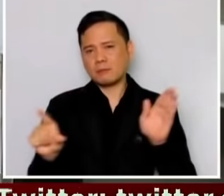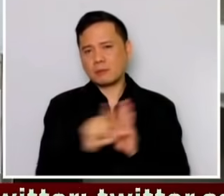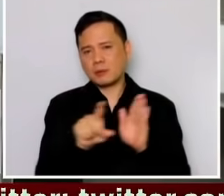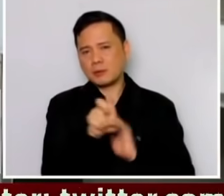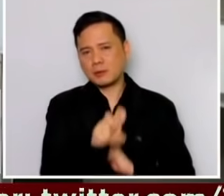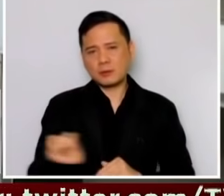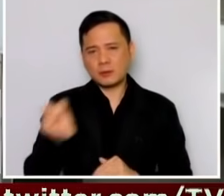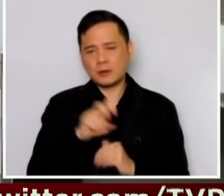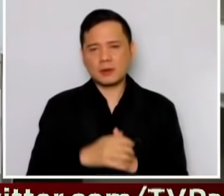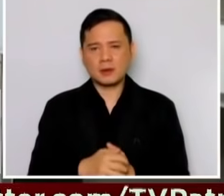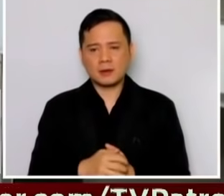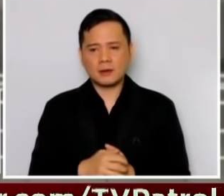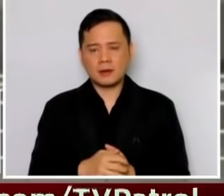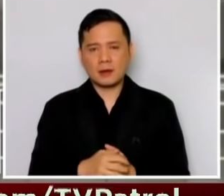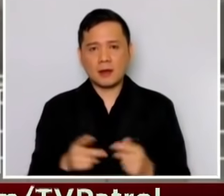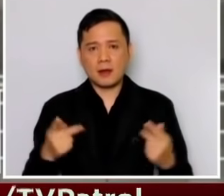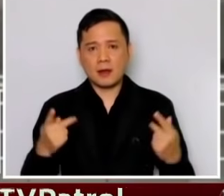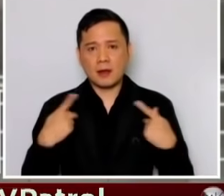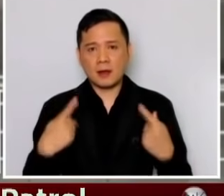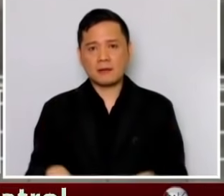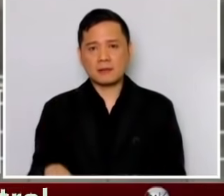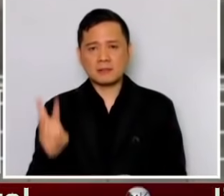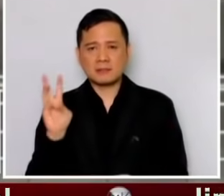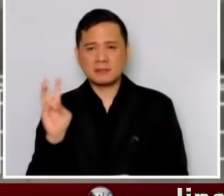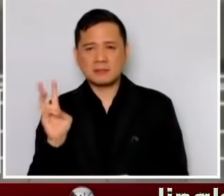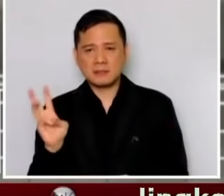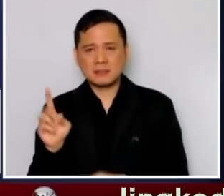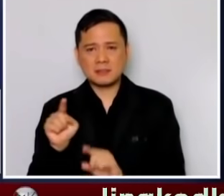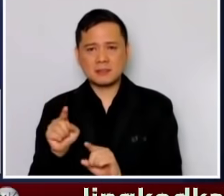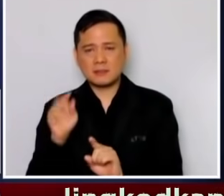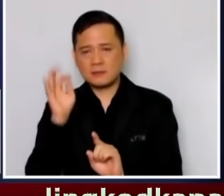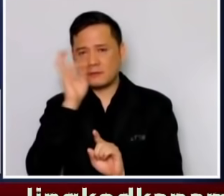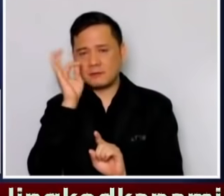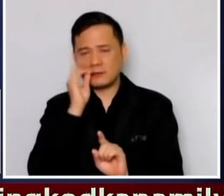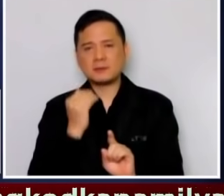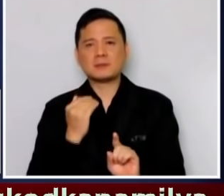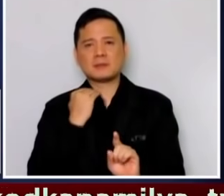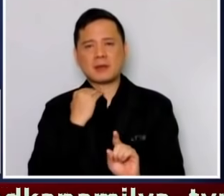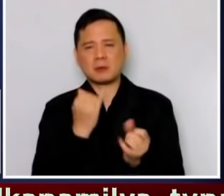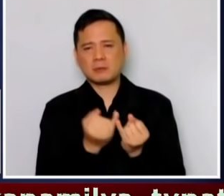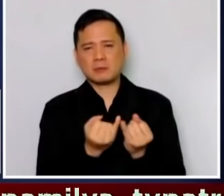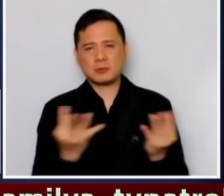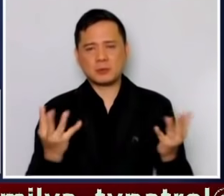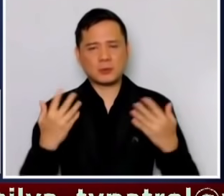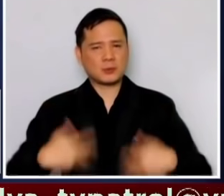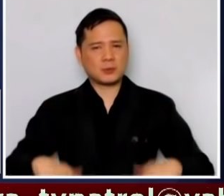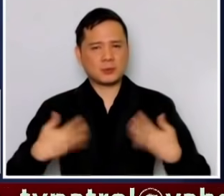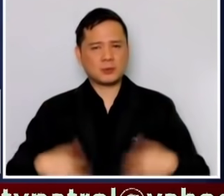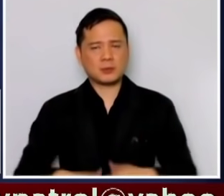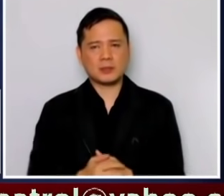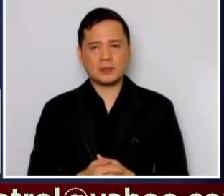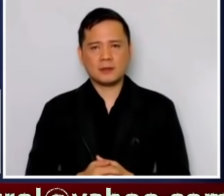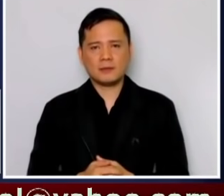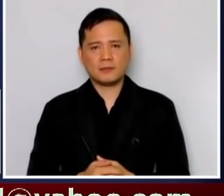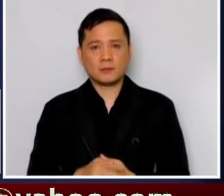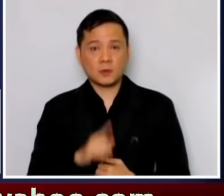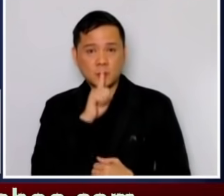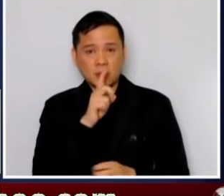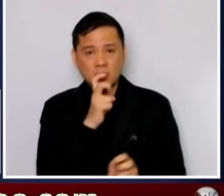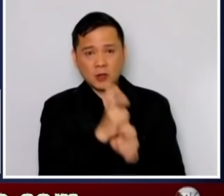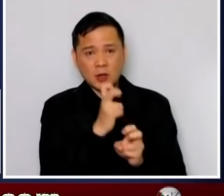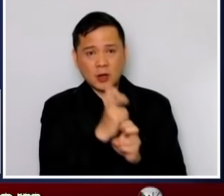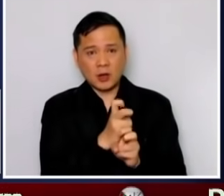60 Pilipino ang stranded doon. Mas difficult kumuha ng humanitarian flight for Africa.